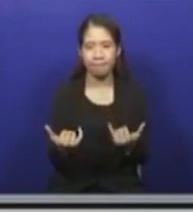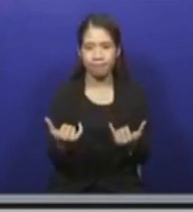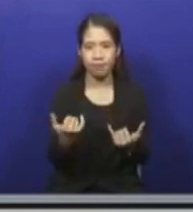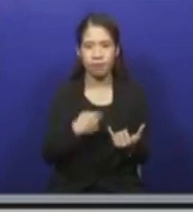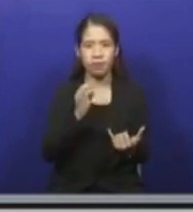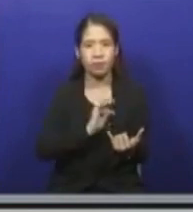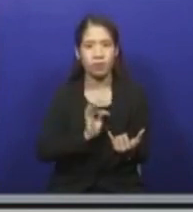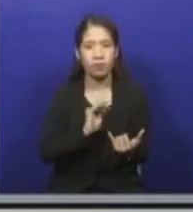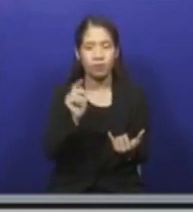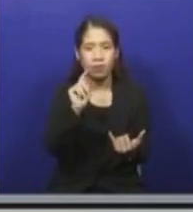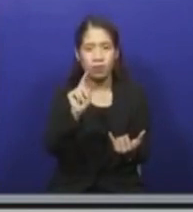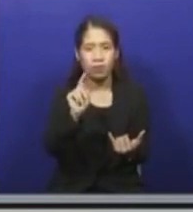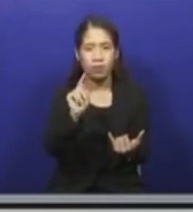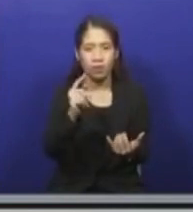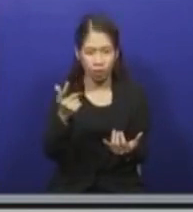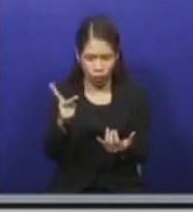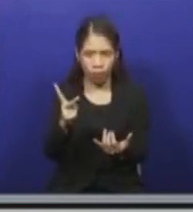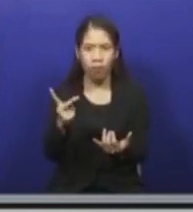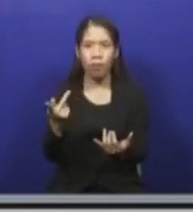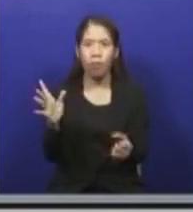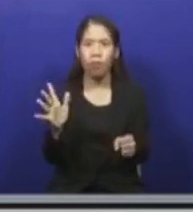การกู้ที่คุ้มค่าหรือเปล่า